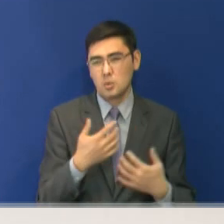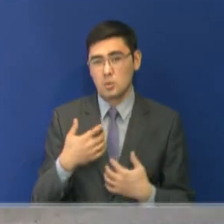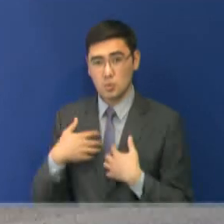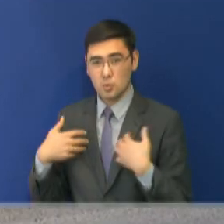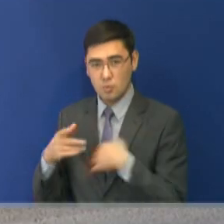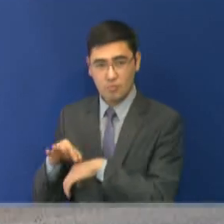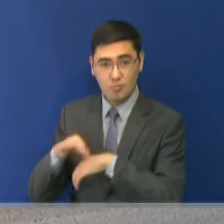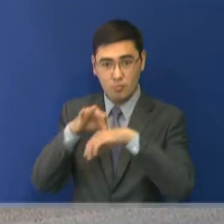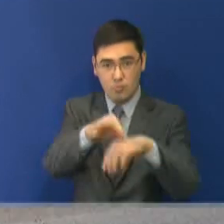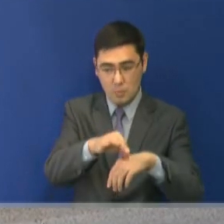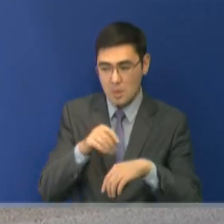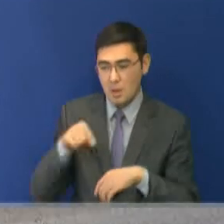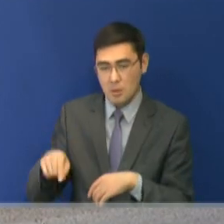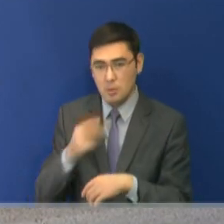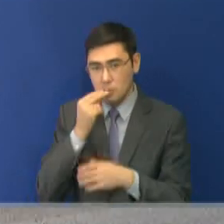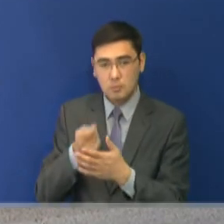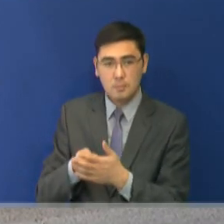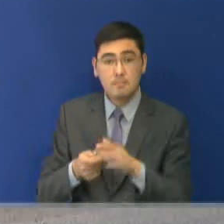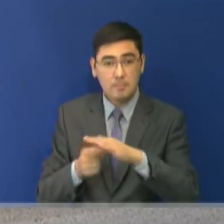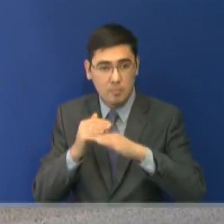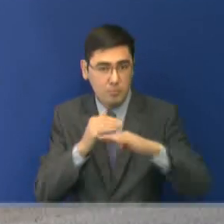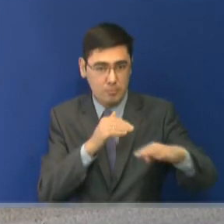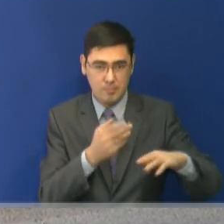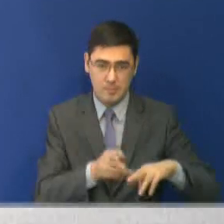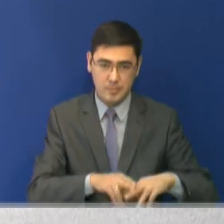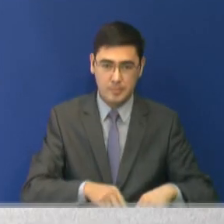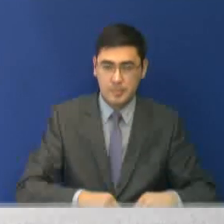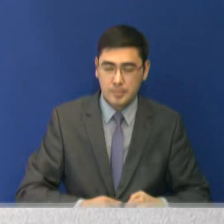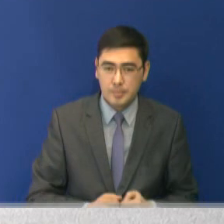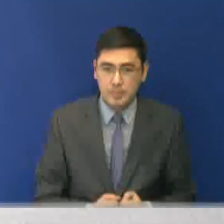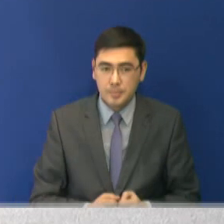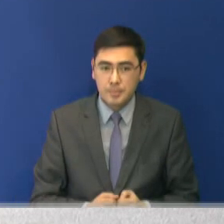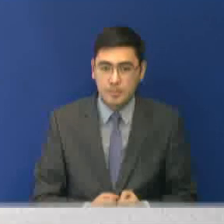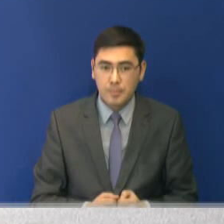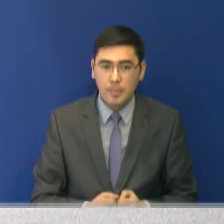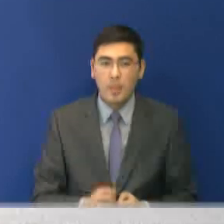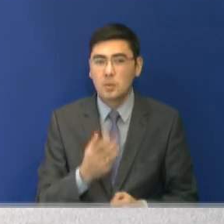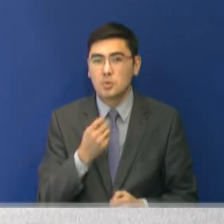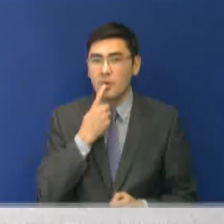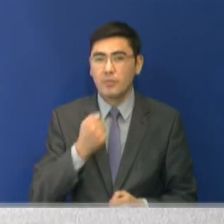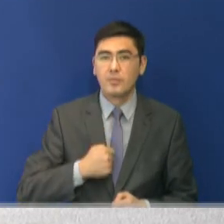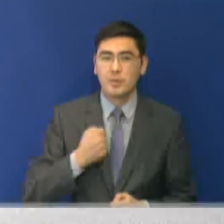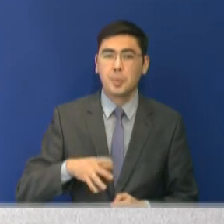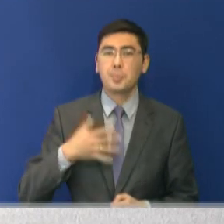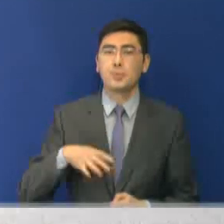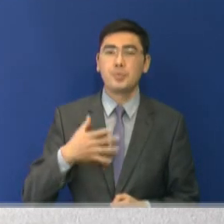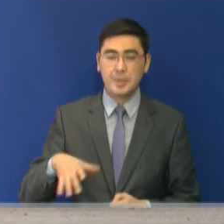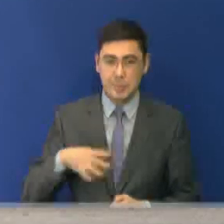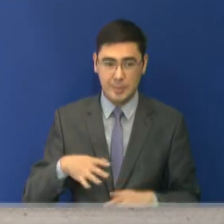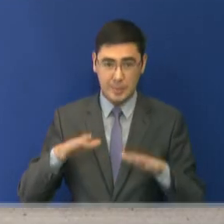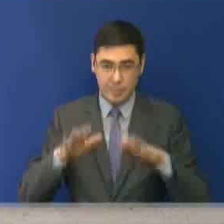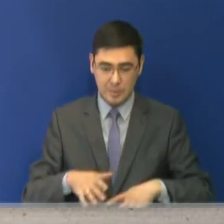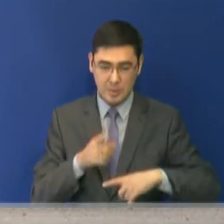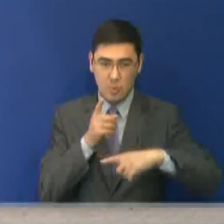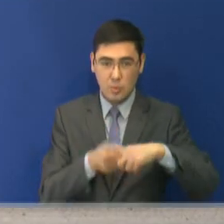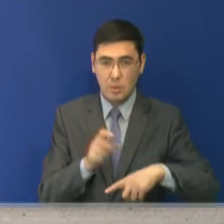продолжена. В ходе пресс-конференции поступили вопросы от журналистов относительно территории бывшей воинской части, расположенной на пересечении улицы Абая